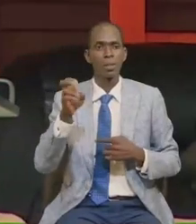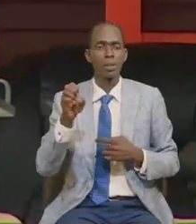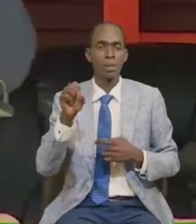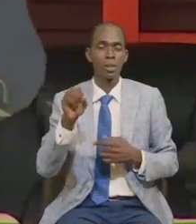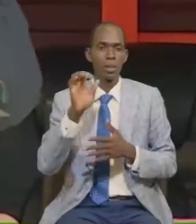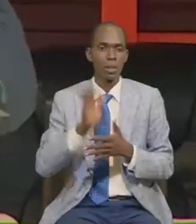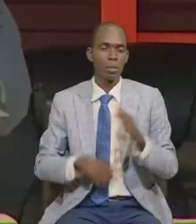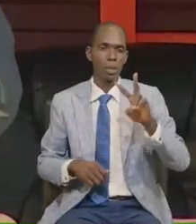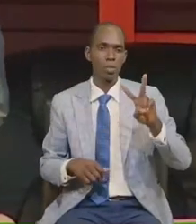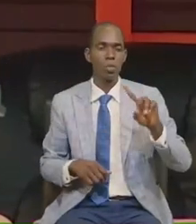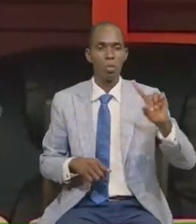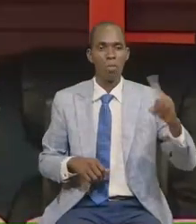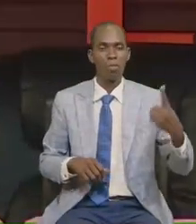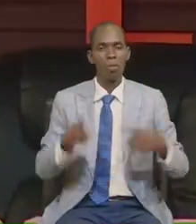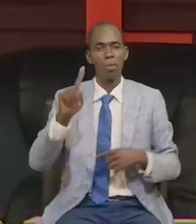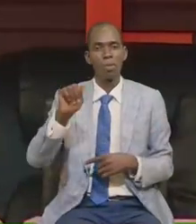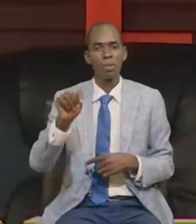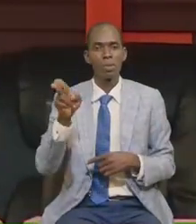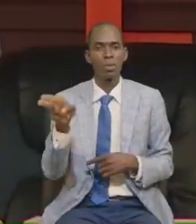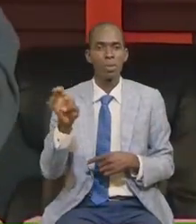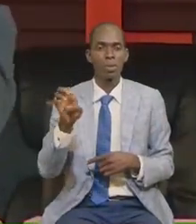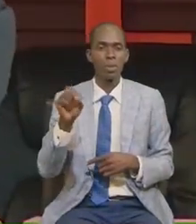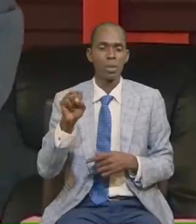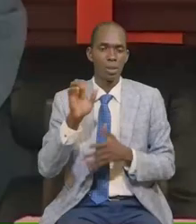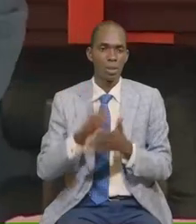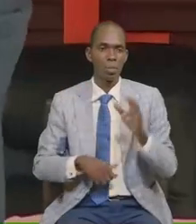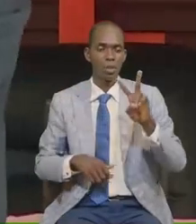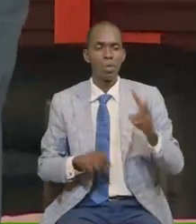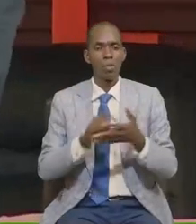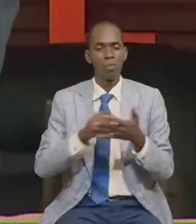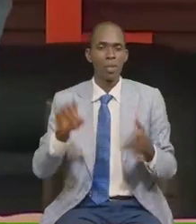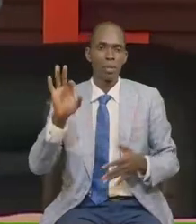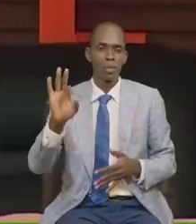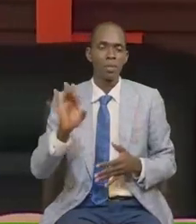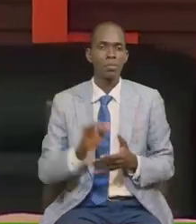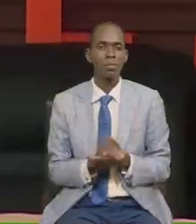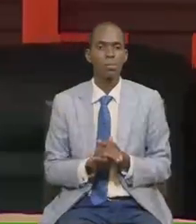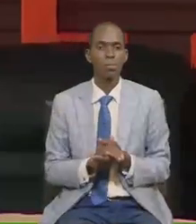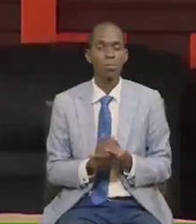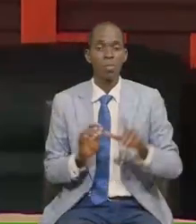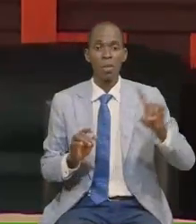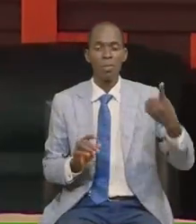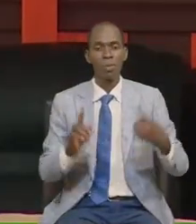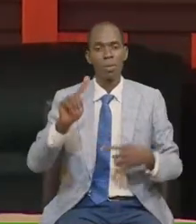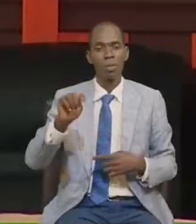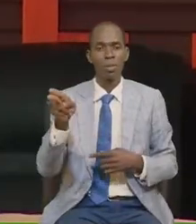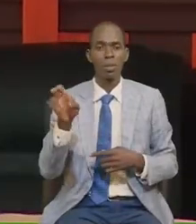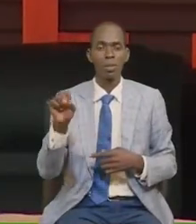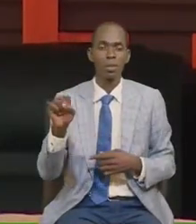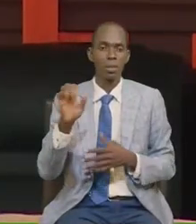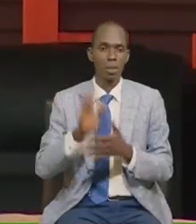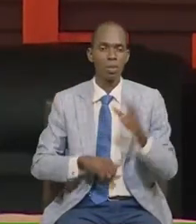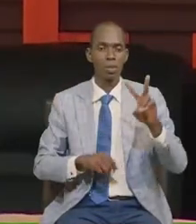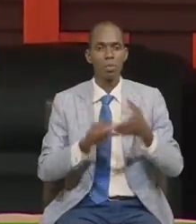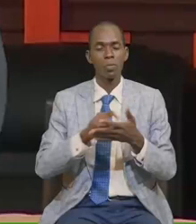test administration chapitre 2 verset 9 un texte chapitre 2 9